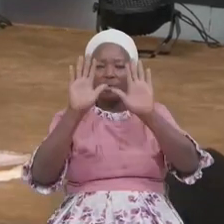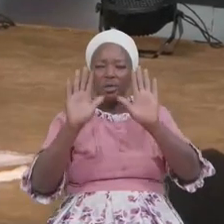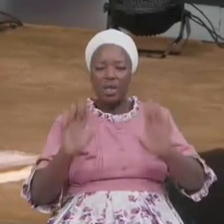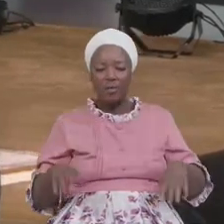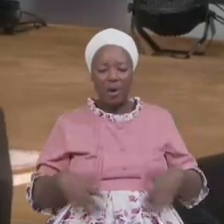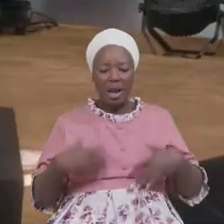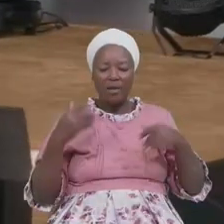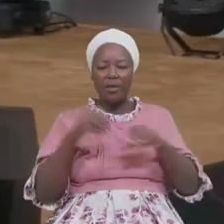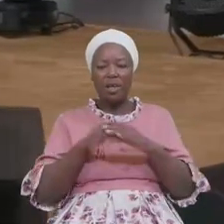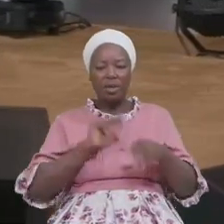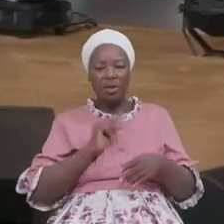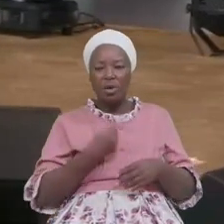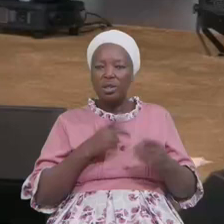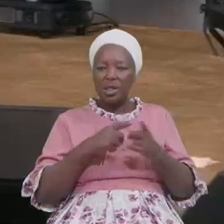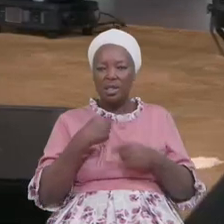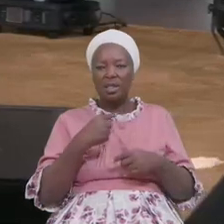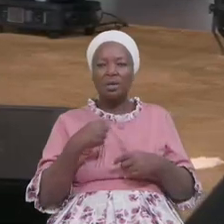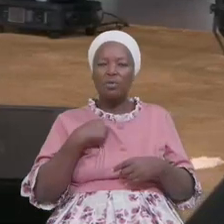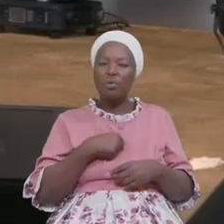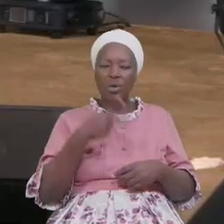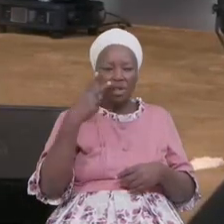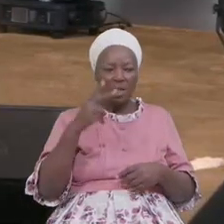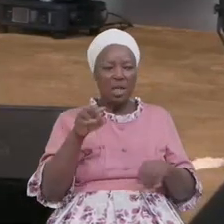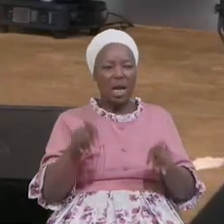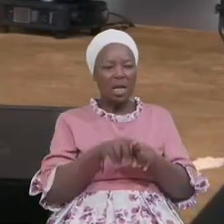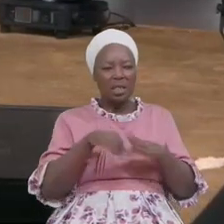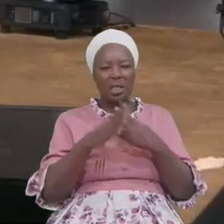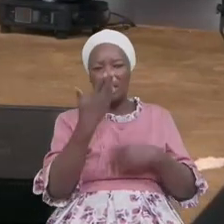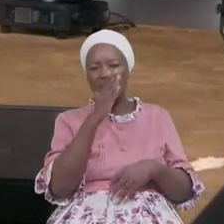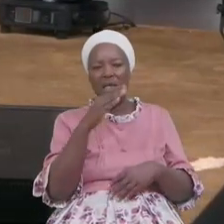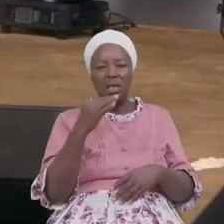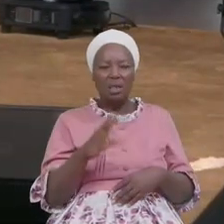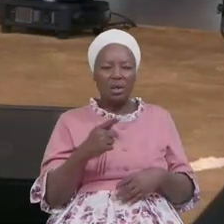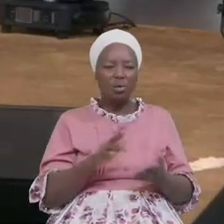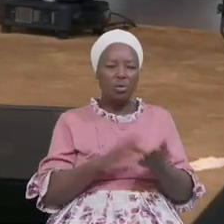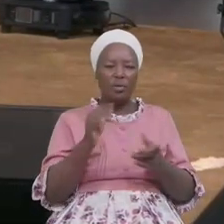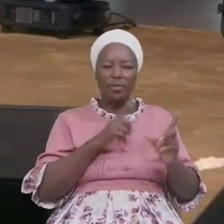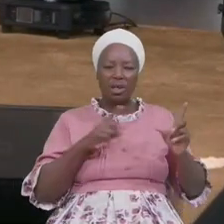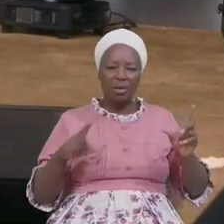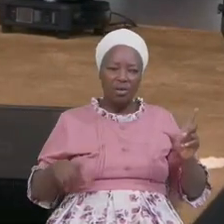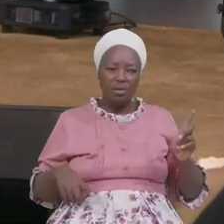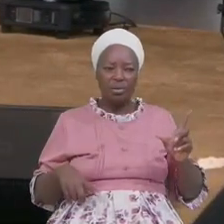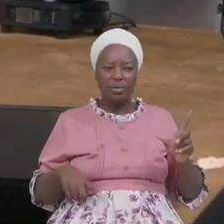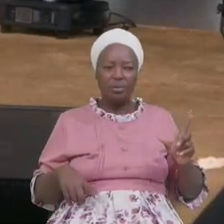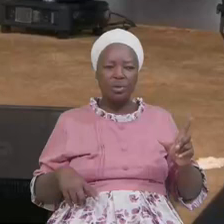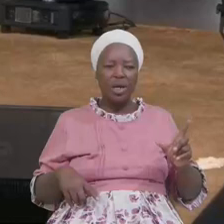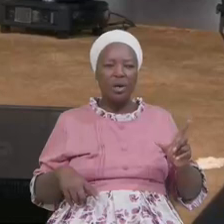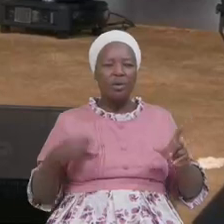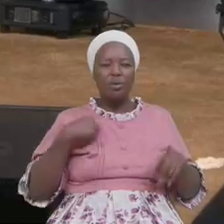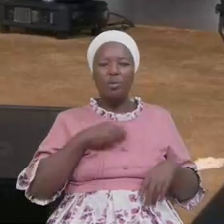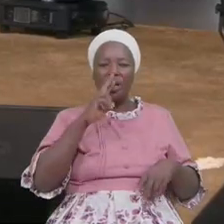nous contemplons comme dans un miroir, la gloire du Seigneur, nous sommes transformés en la